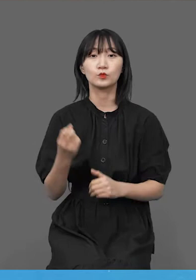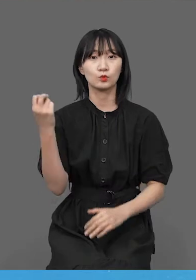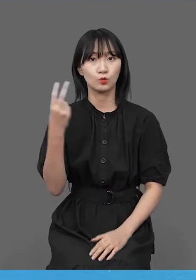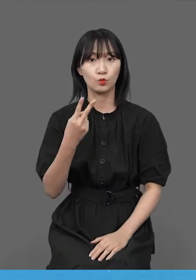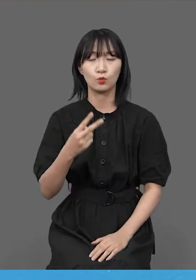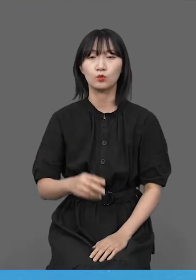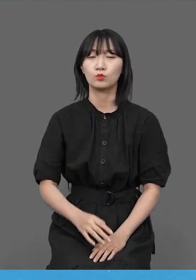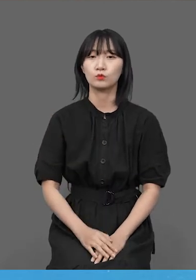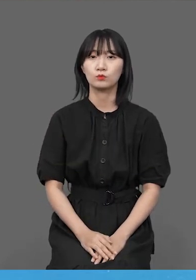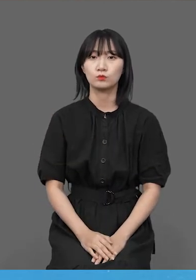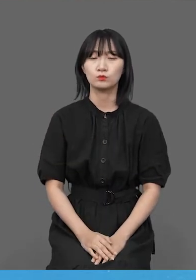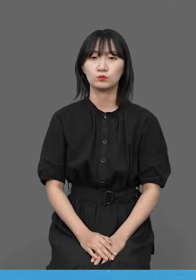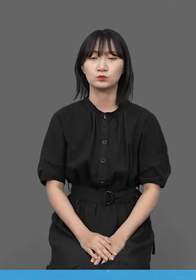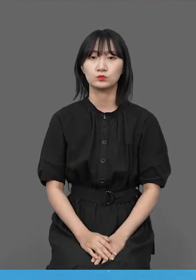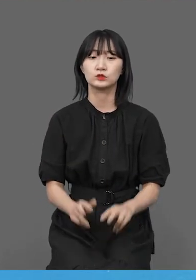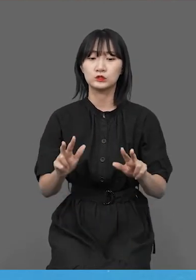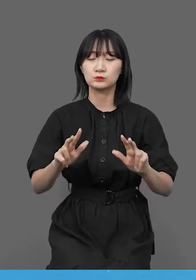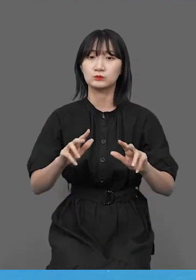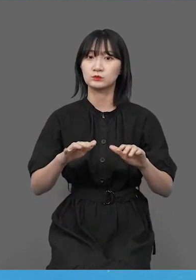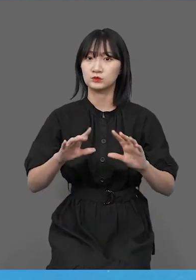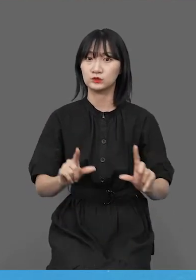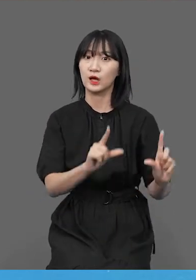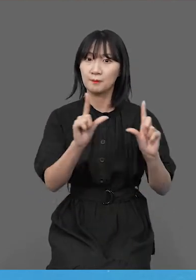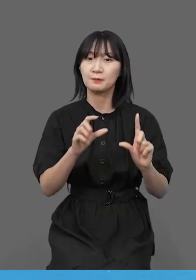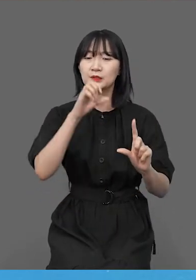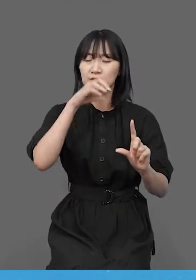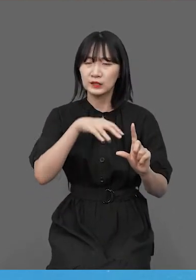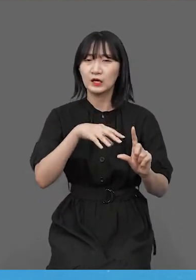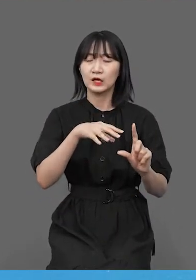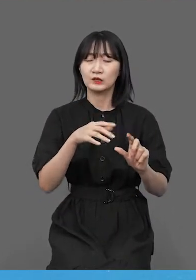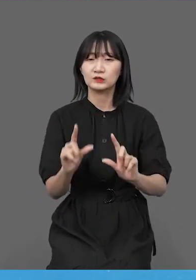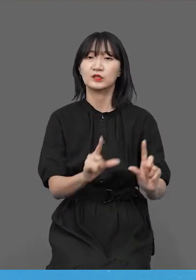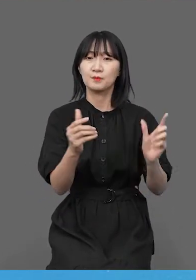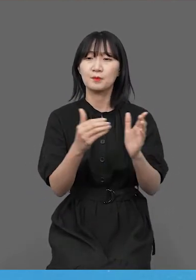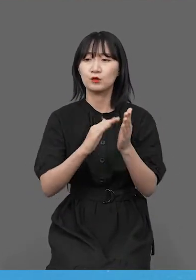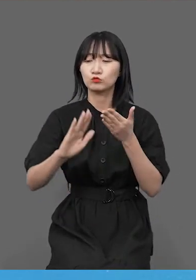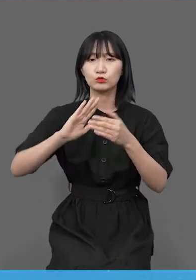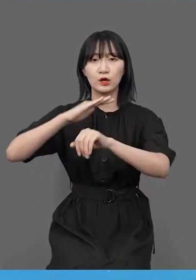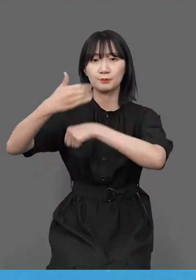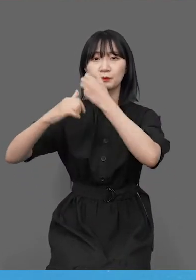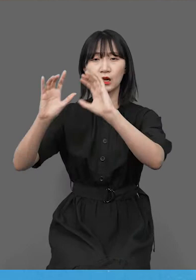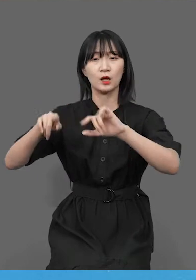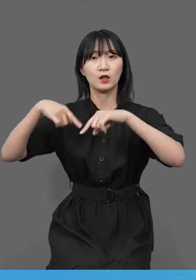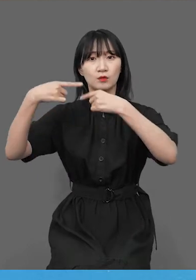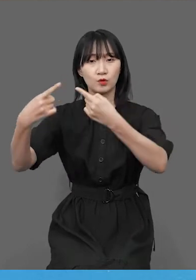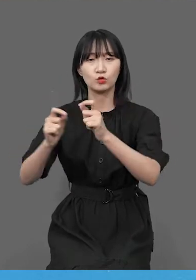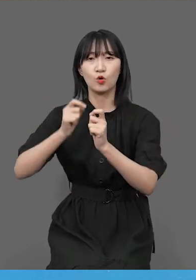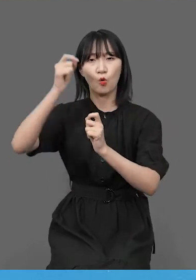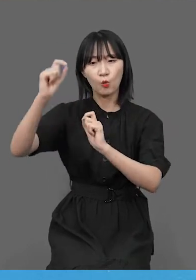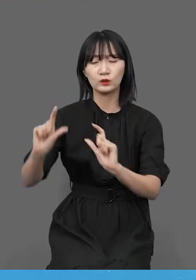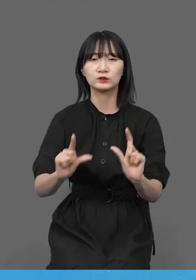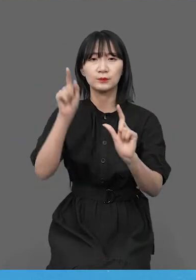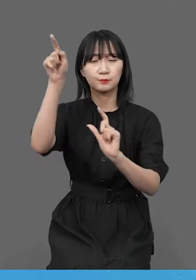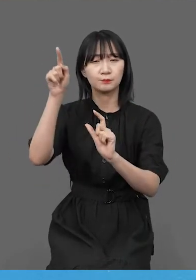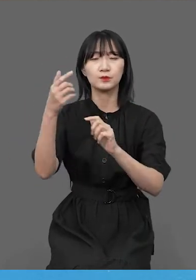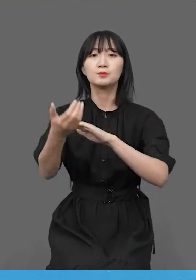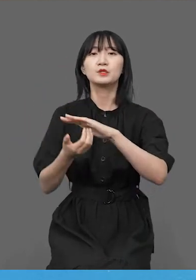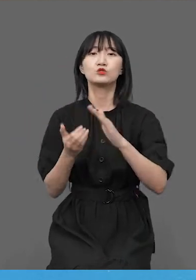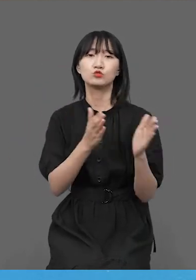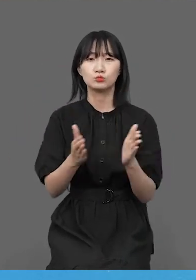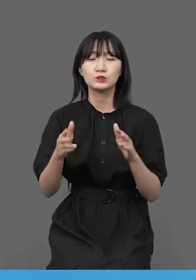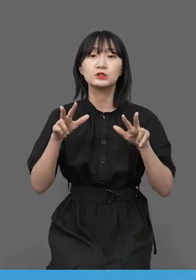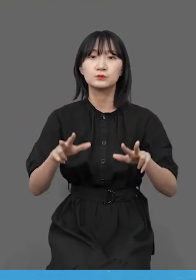또 이 땅에서 삶은 나그네의 삶인 것이죠. 영원한 하나님의 나라에서의 삶을 준비하는